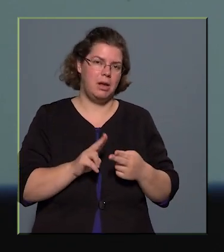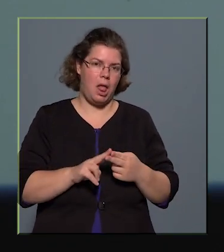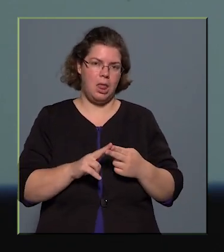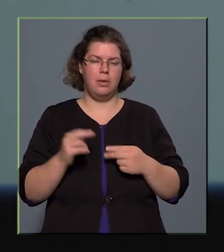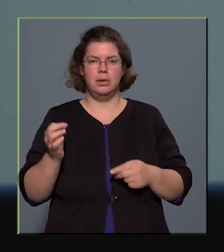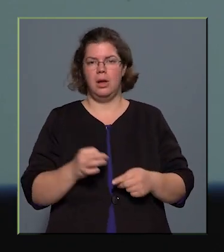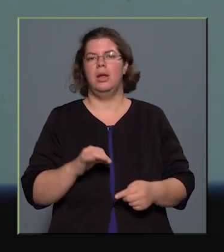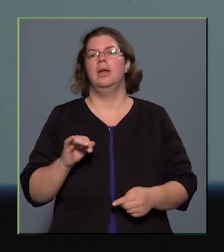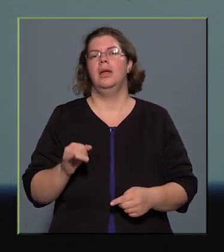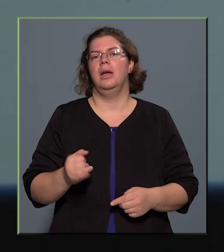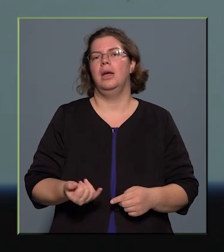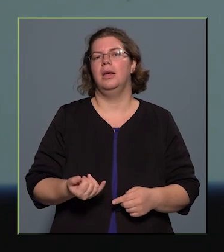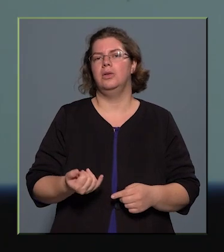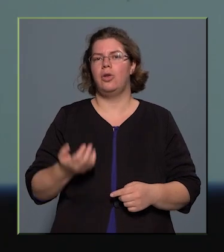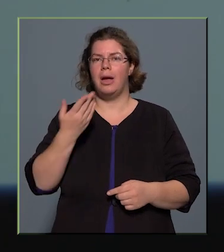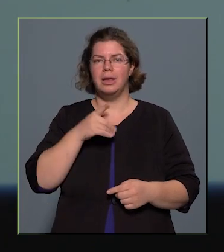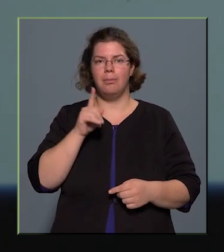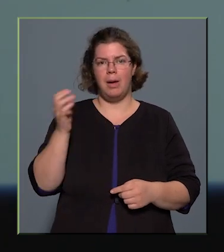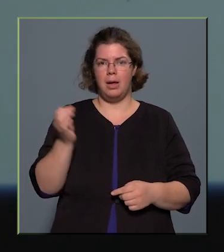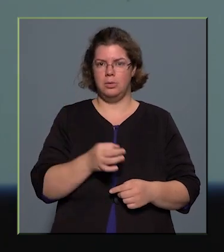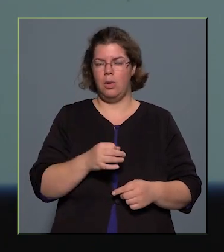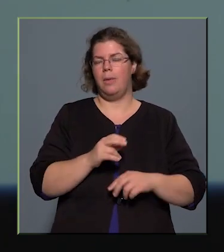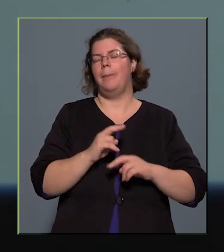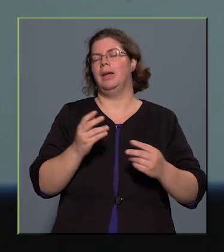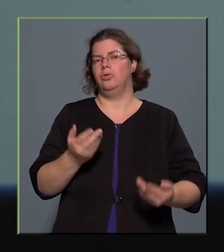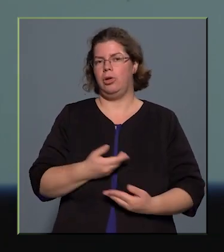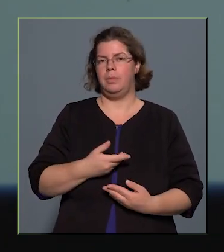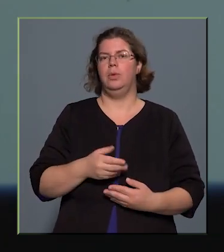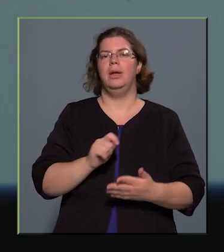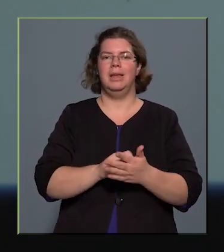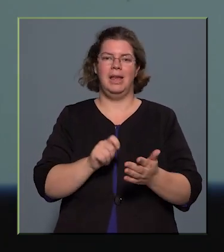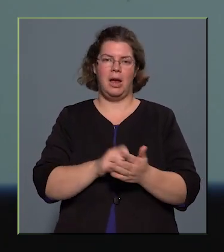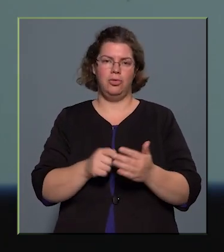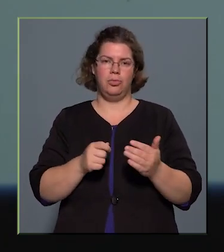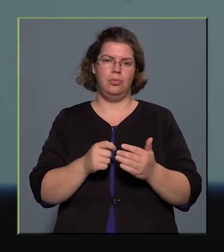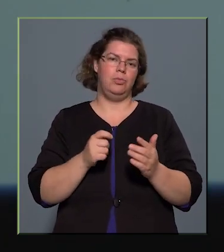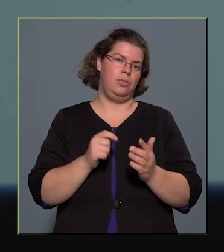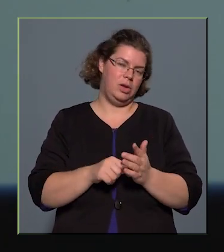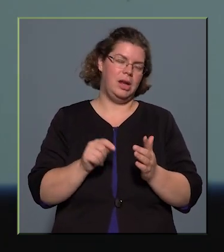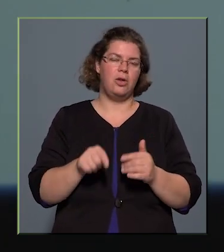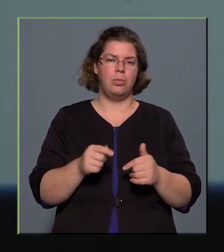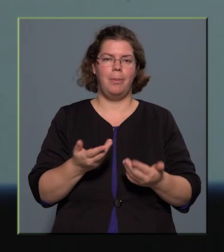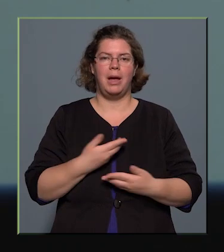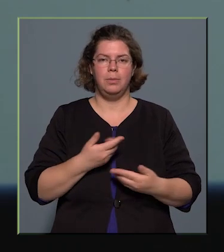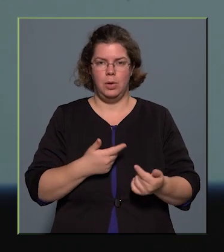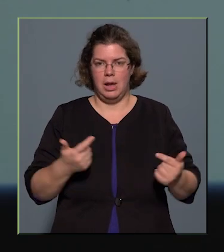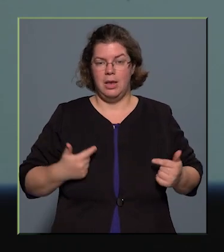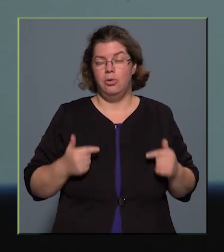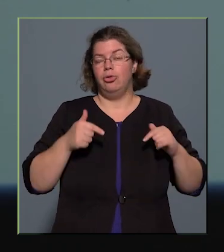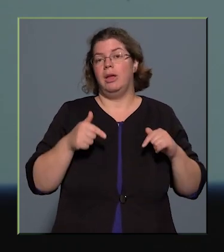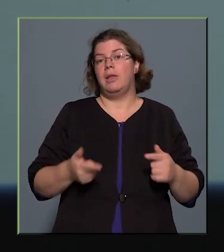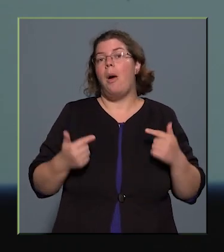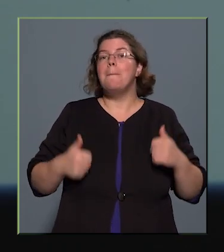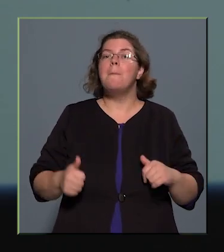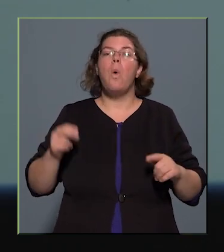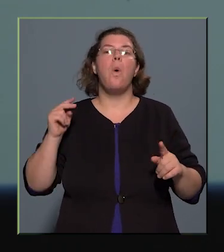illetve a HIPA részéről, erre meg is kaptuk az írásos lehetőséget, vagy írásban megkaptuk a lehetőséget. Ez annyiból